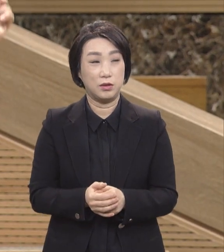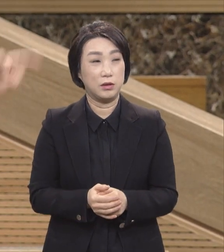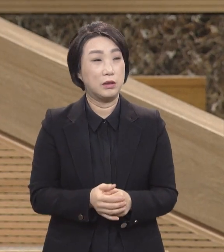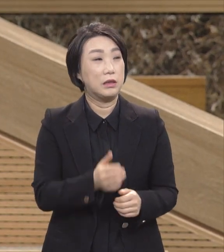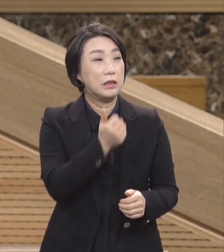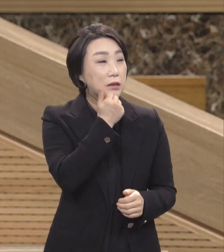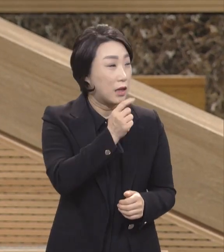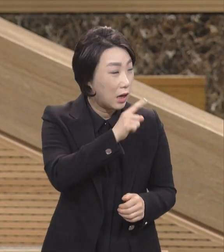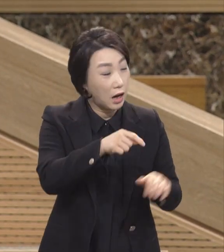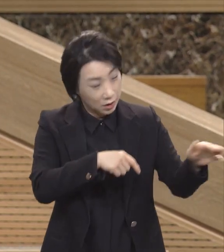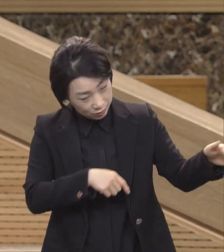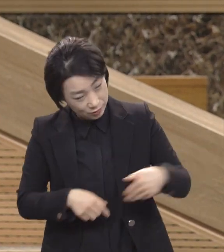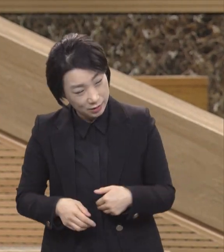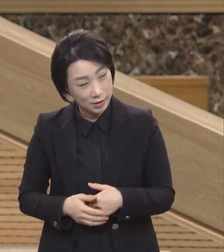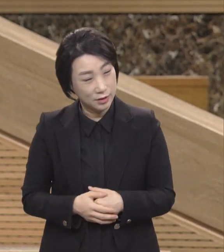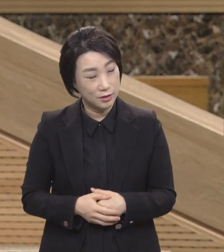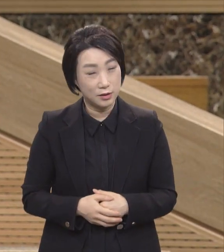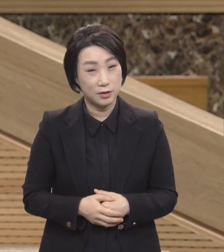이삭이 이루와